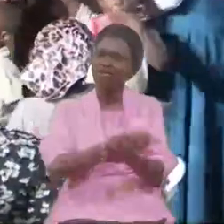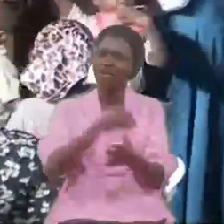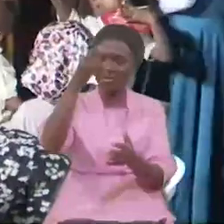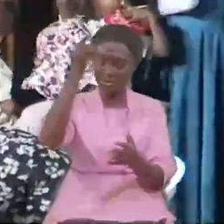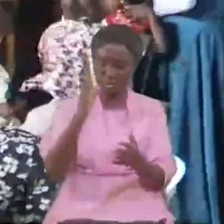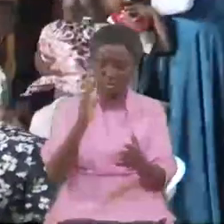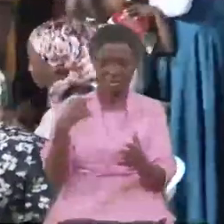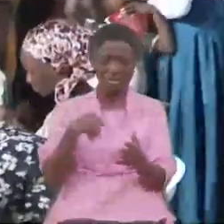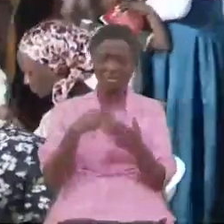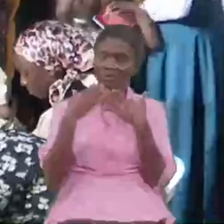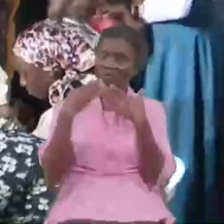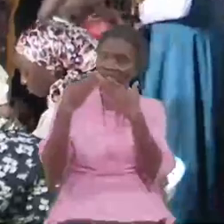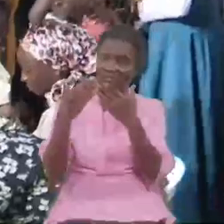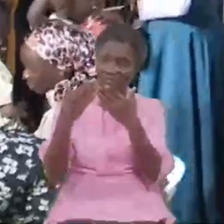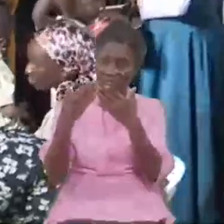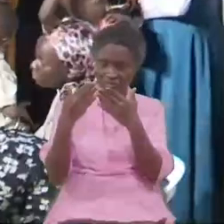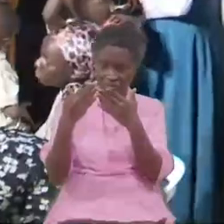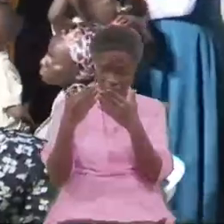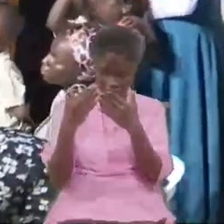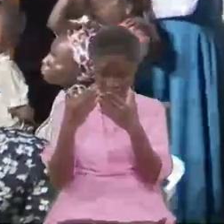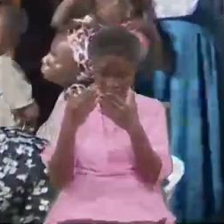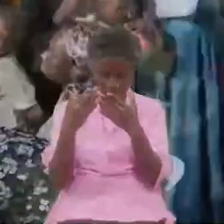Dieu Tout-Puissant, nous te disons merci.